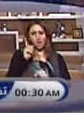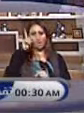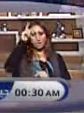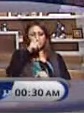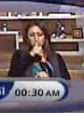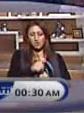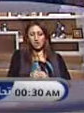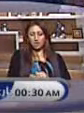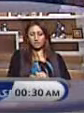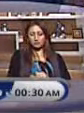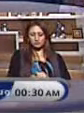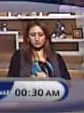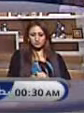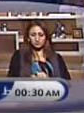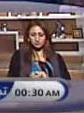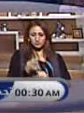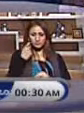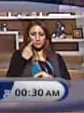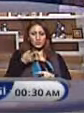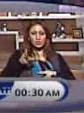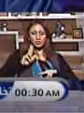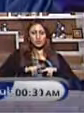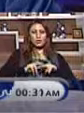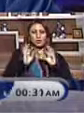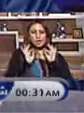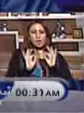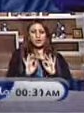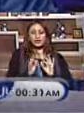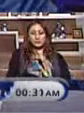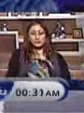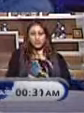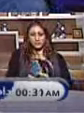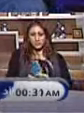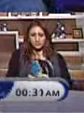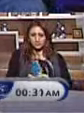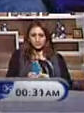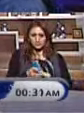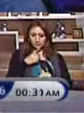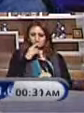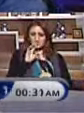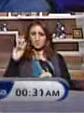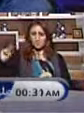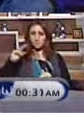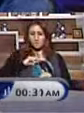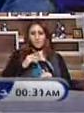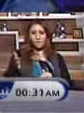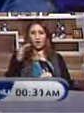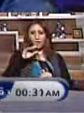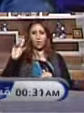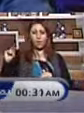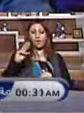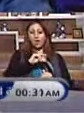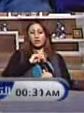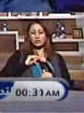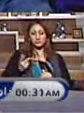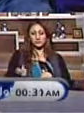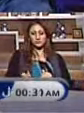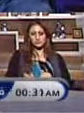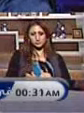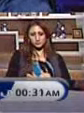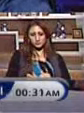وانا بشر فاقضي له فليعلم ان قضيت له بشيء من حق اخيه فانما اقتطع له